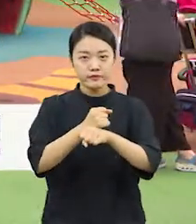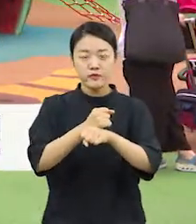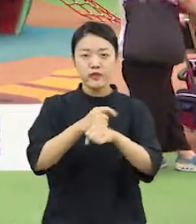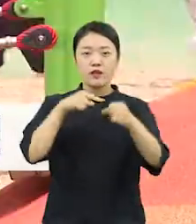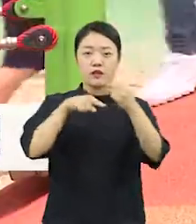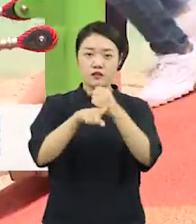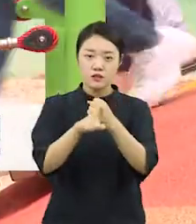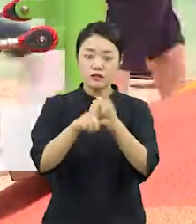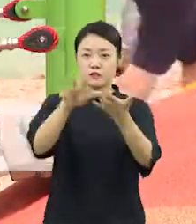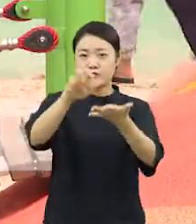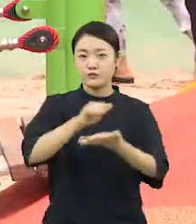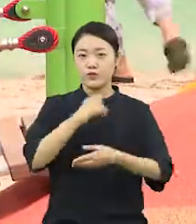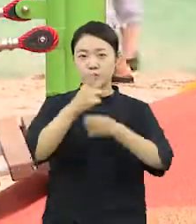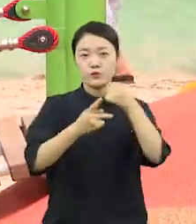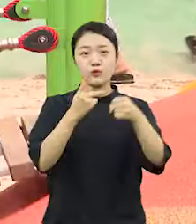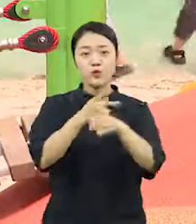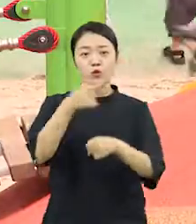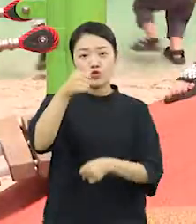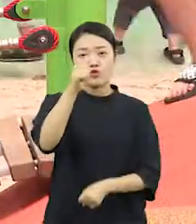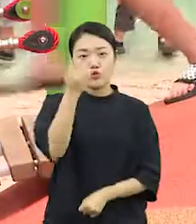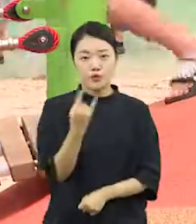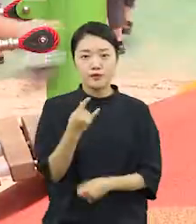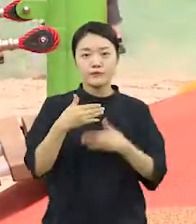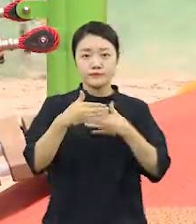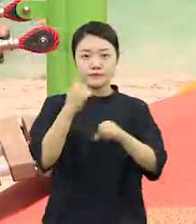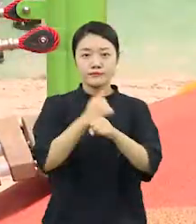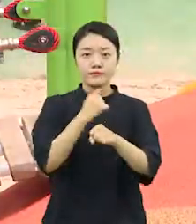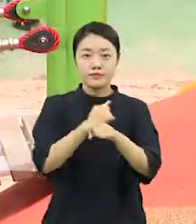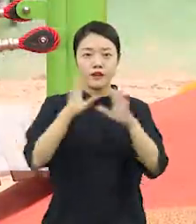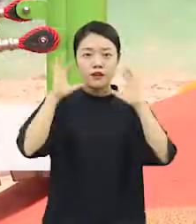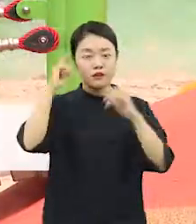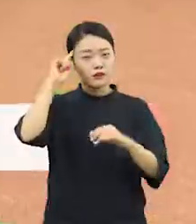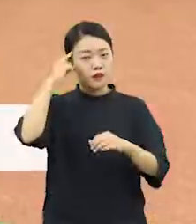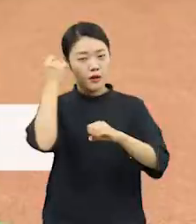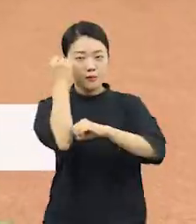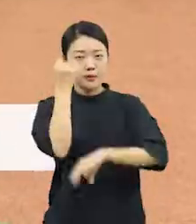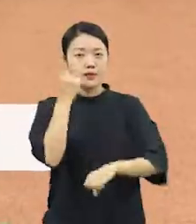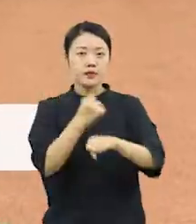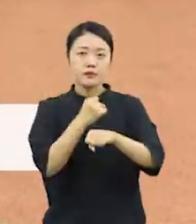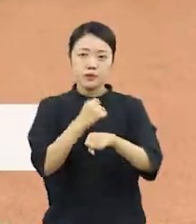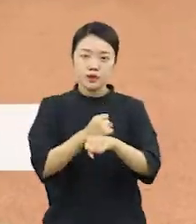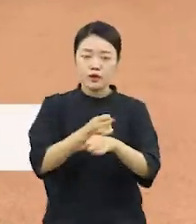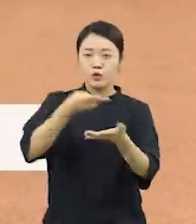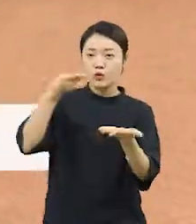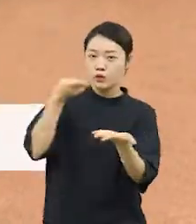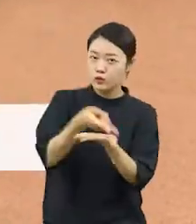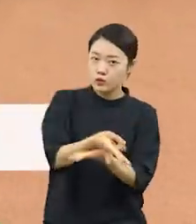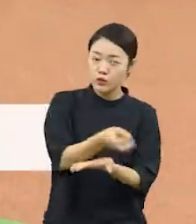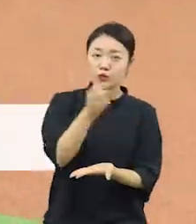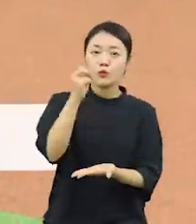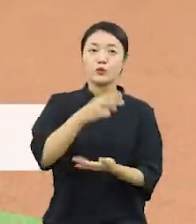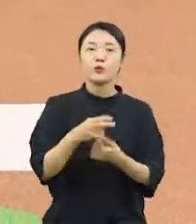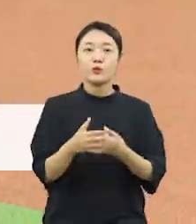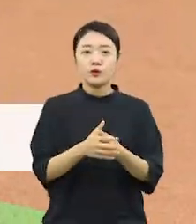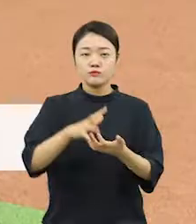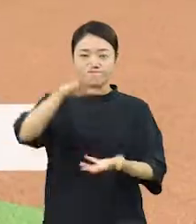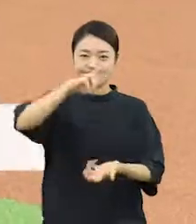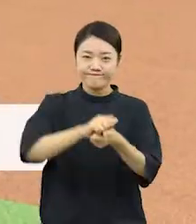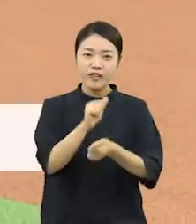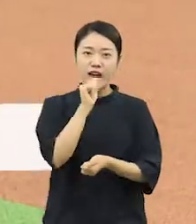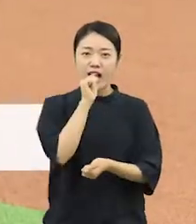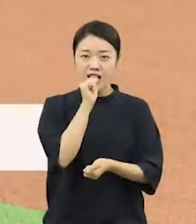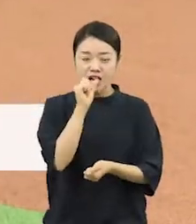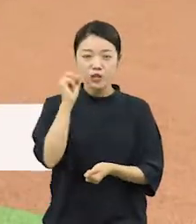의견 수렴 프로그램을 6회 진행합니다. 더불어 아이들의 생각을 바탕으로 만들어진 카멜레온 미끄럼틀, 찌그러진